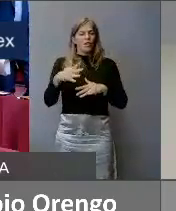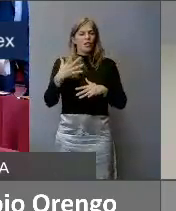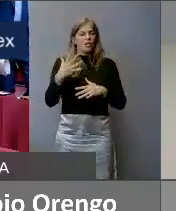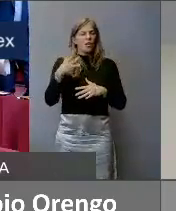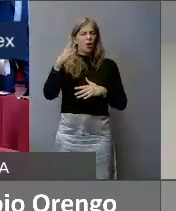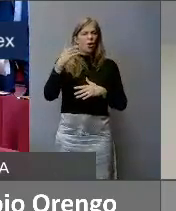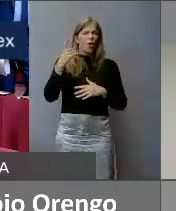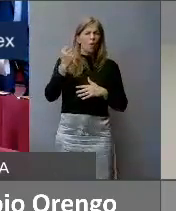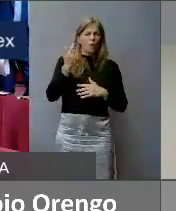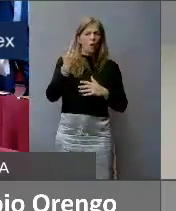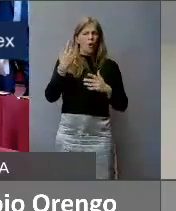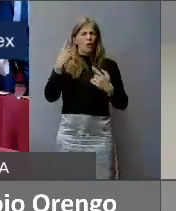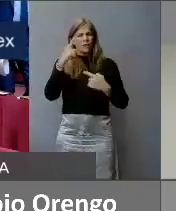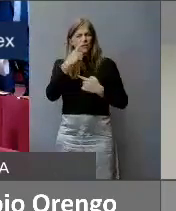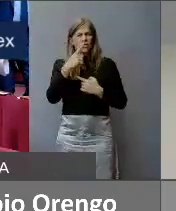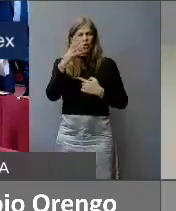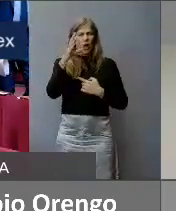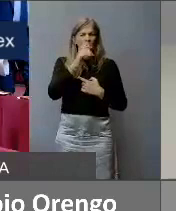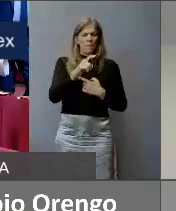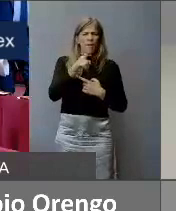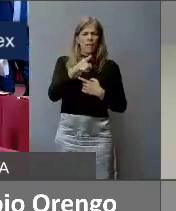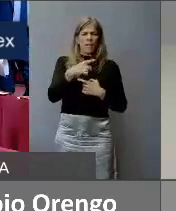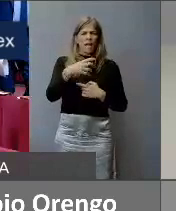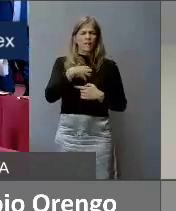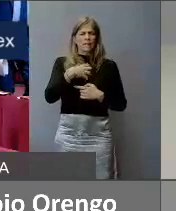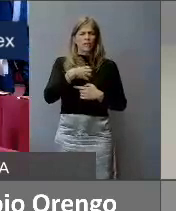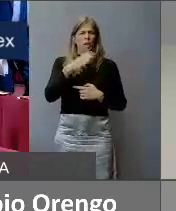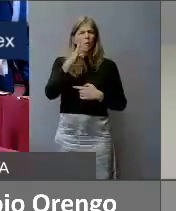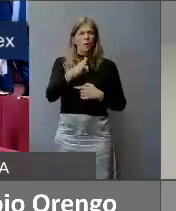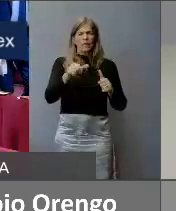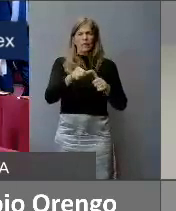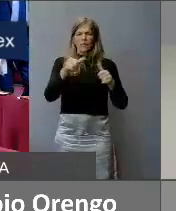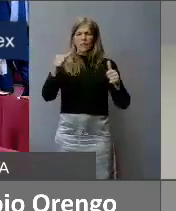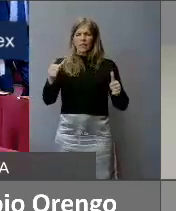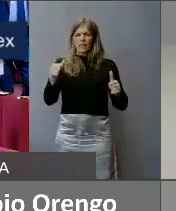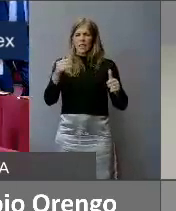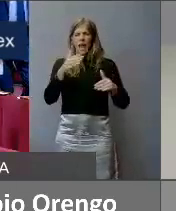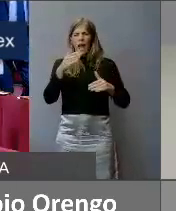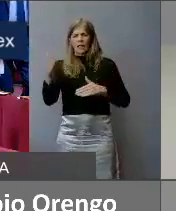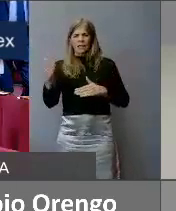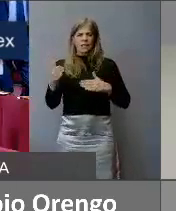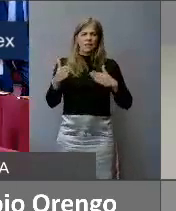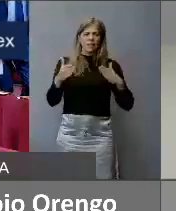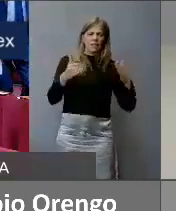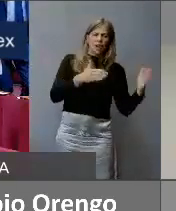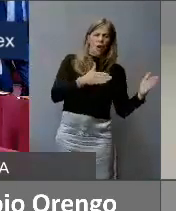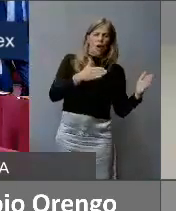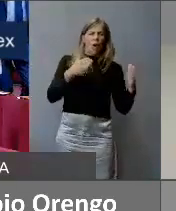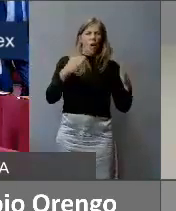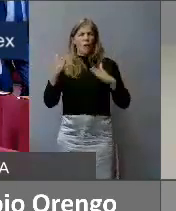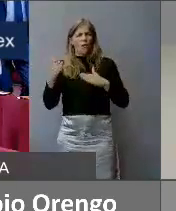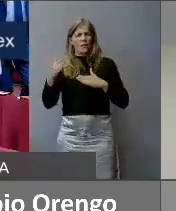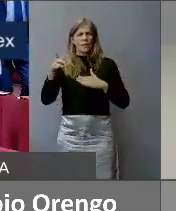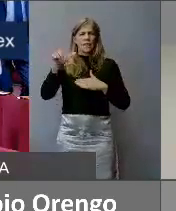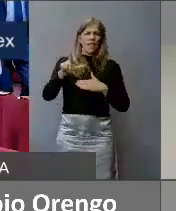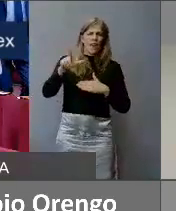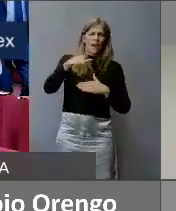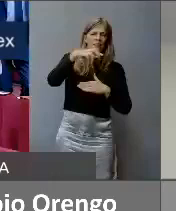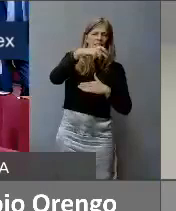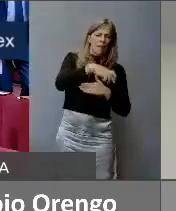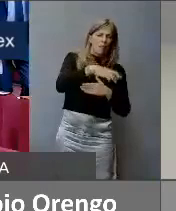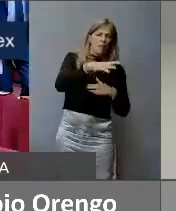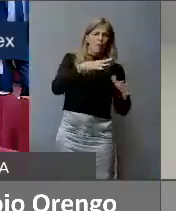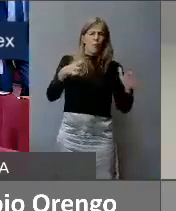differenza di cui parlava all'assessore bordini tra est e ovest levante ponente del lungomare però magari poi mi risento